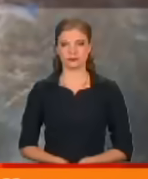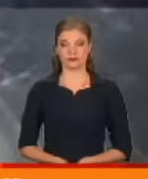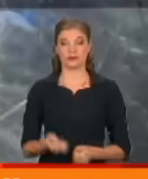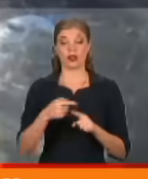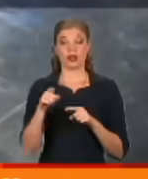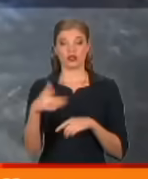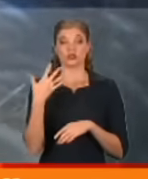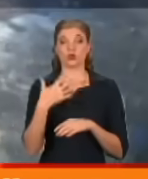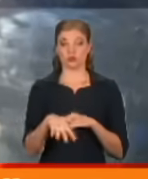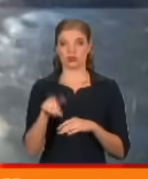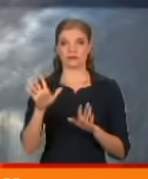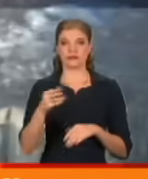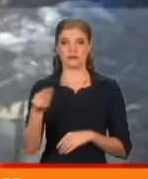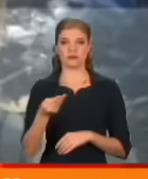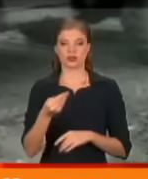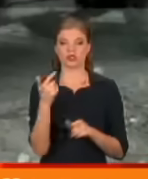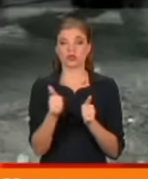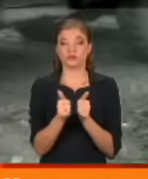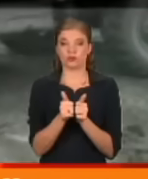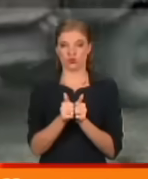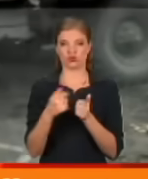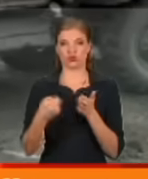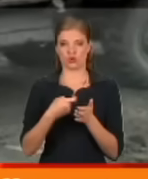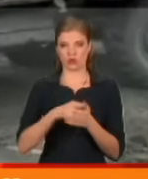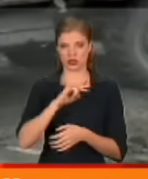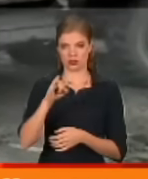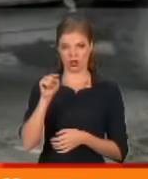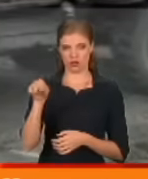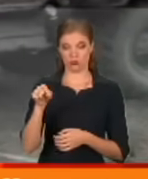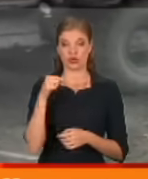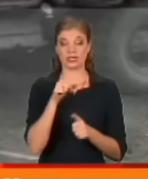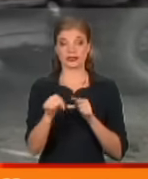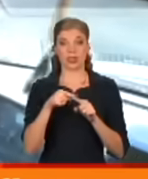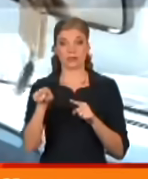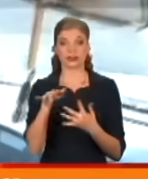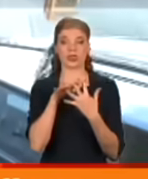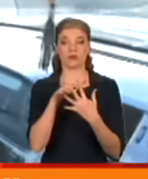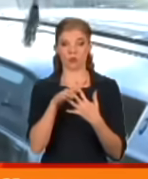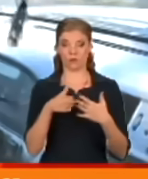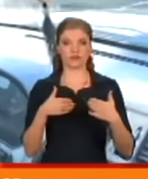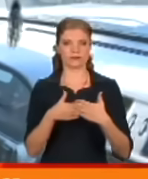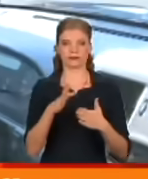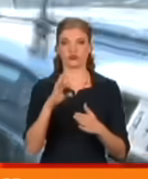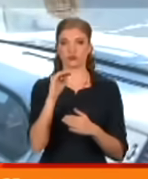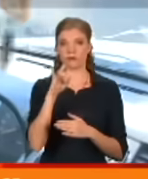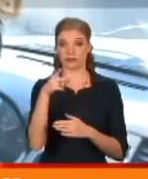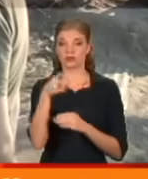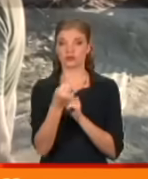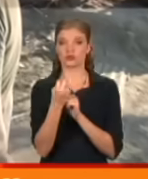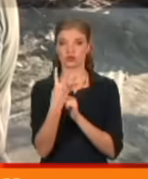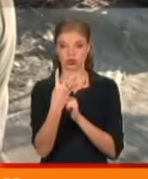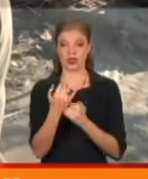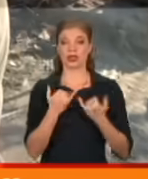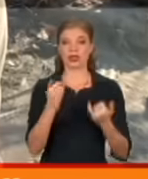А це вже «Да Вінчі» в Пісках. Зовсім поряд – Донецький аеропорт. Саме цей бойовий рубіж у жовтні